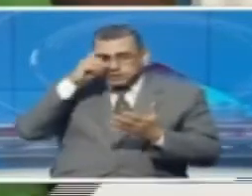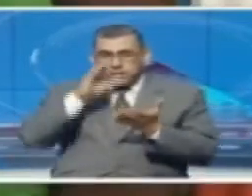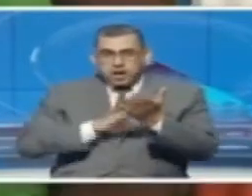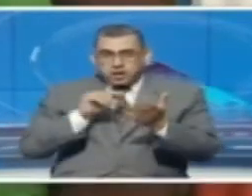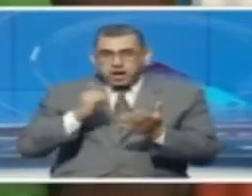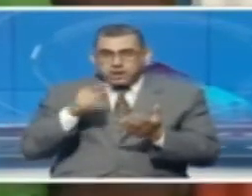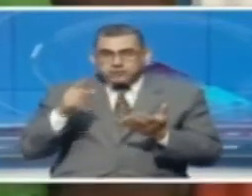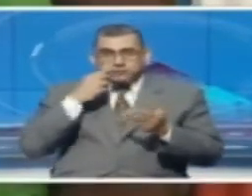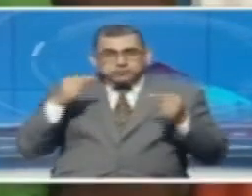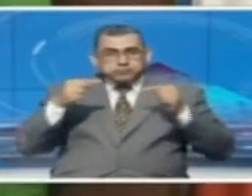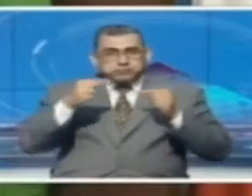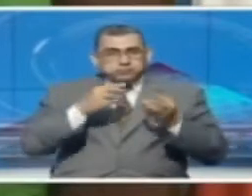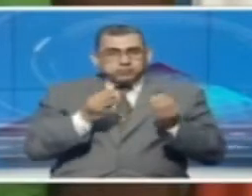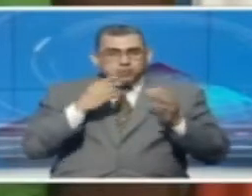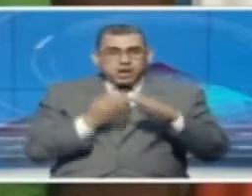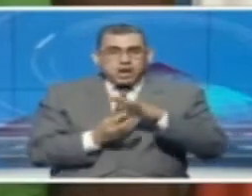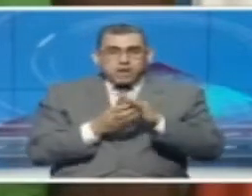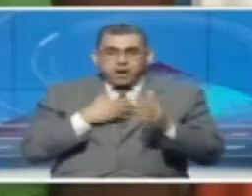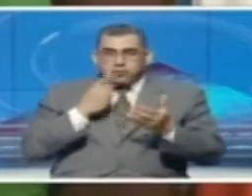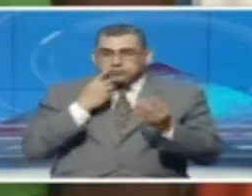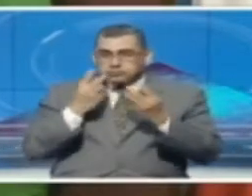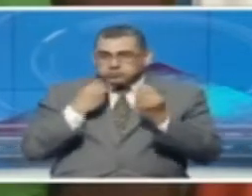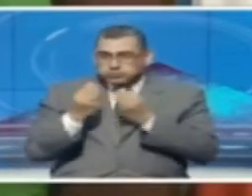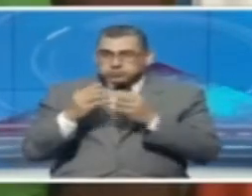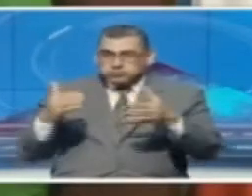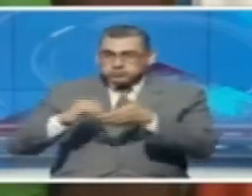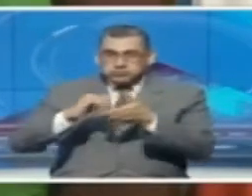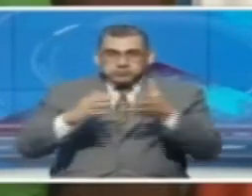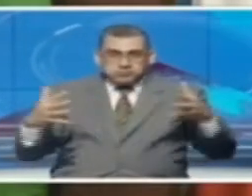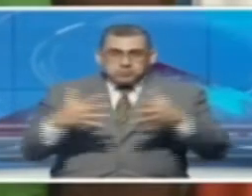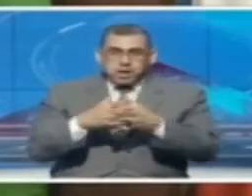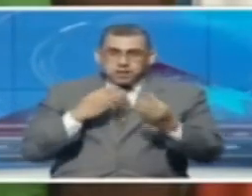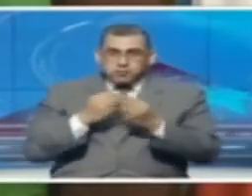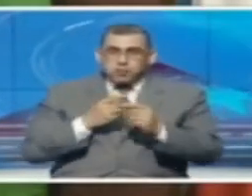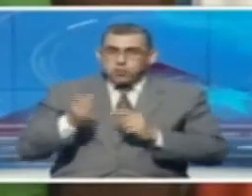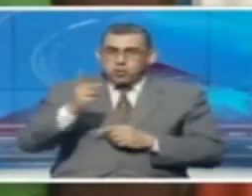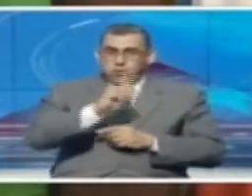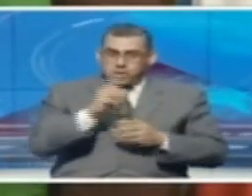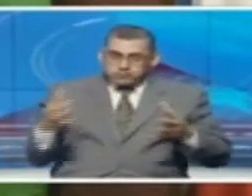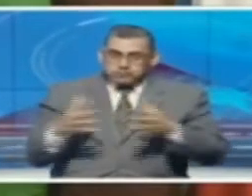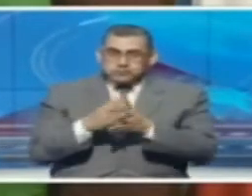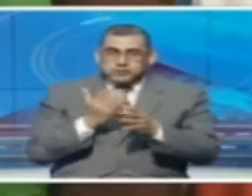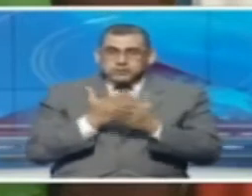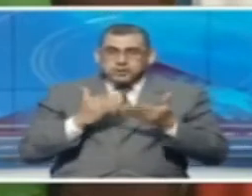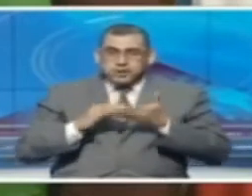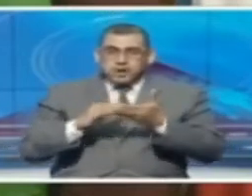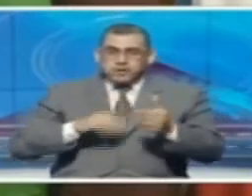المنطقة العربية، تسعى الجامعة لتوحيد الرؤى تجاه مواجهة ومعالجة تلك الأزمات لتخفيف آثارها